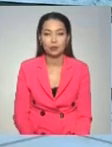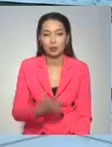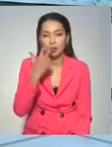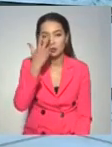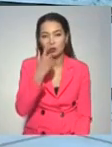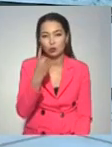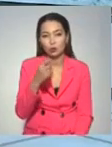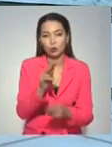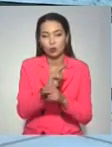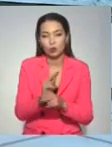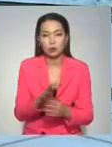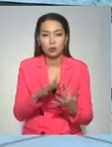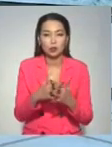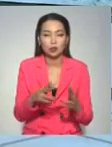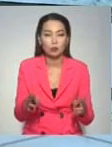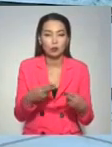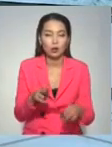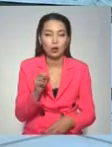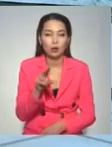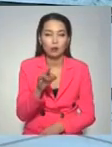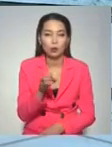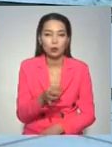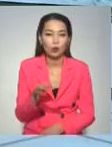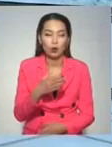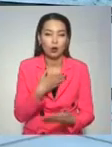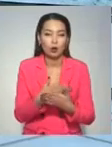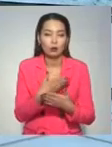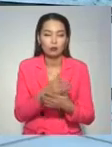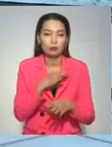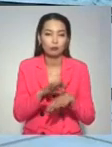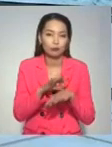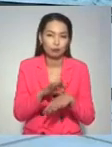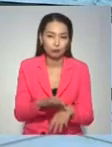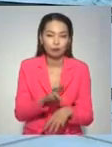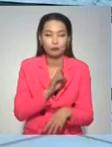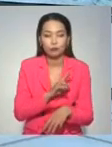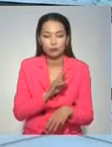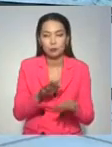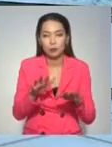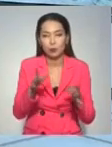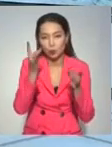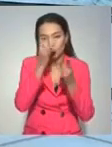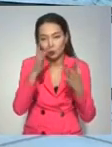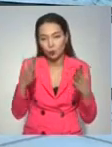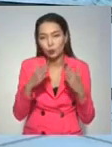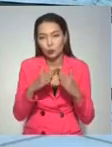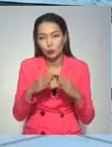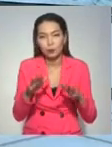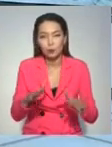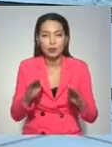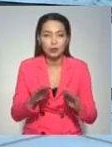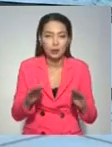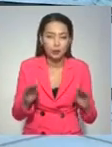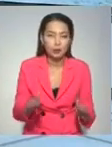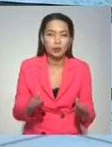3 года 100 отремонтированных сельских клубов. В Акмолинской области активно приводят в порядок объекты культуры. Местные дети и подростки уже